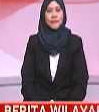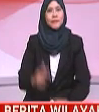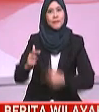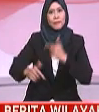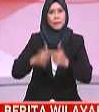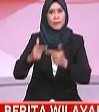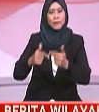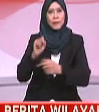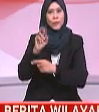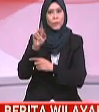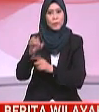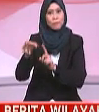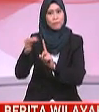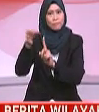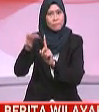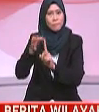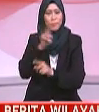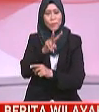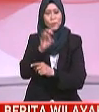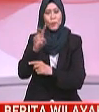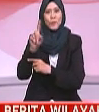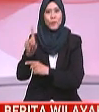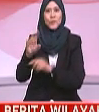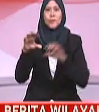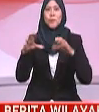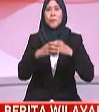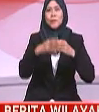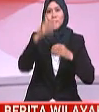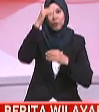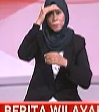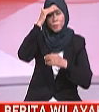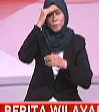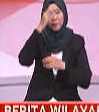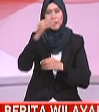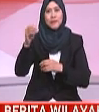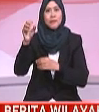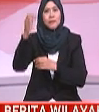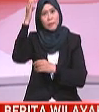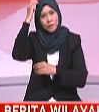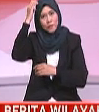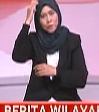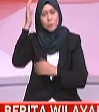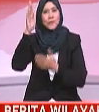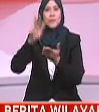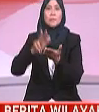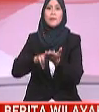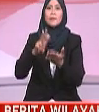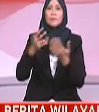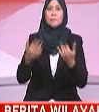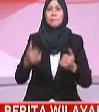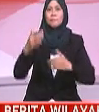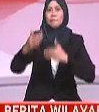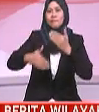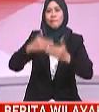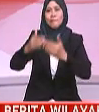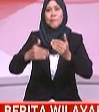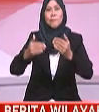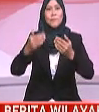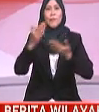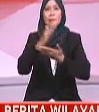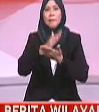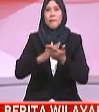Liga Super Bola Jaring 2021, pasukan Johor Jewels dan Selangor Angel masing-masing mengesahkan slot kesaingan separuh